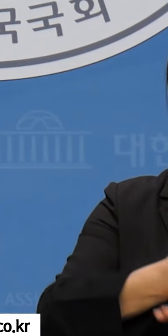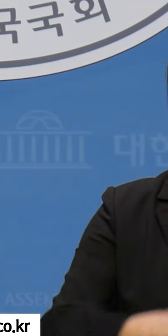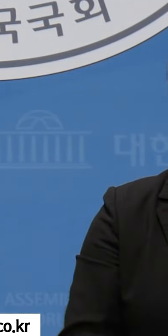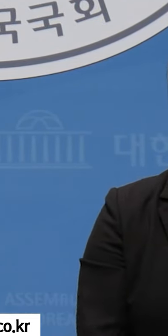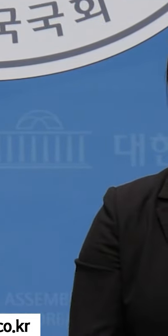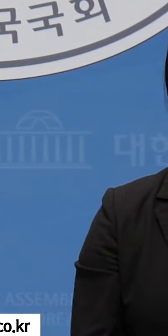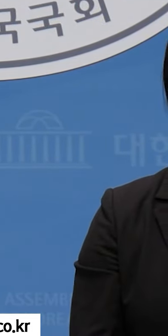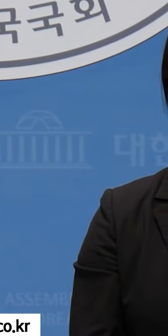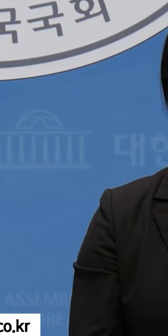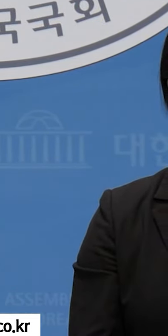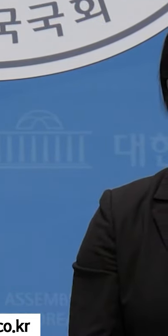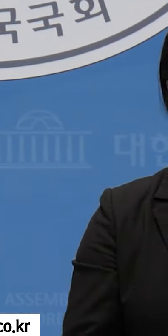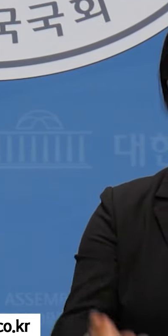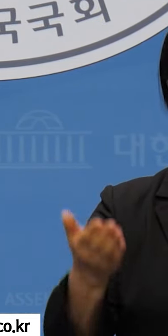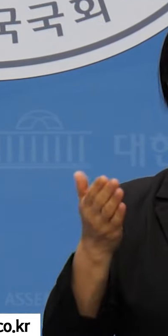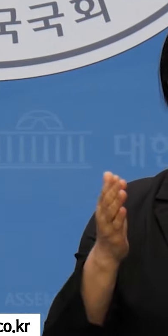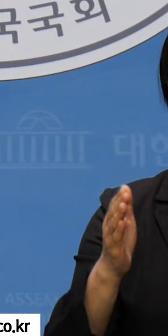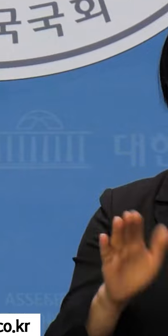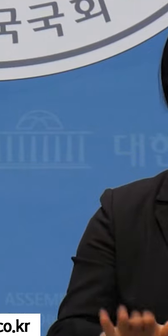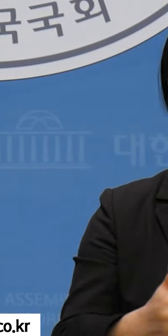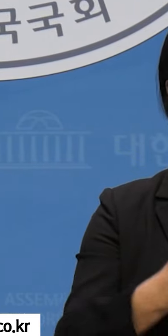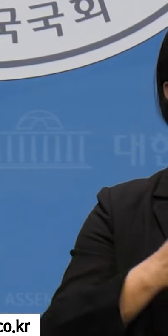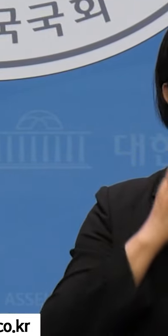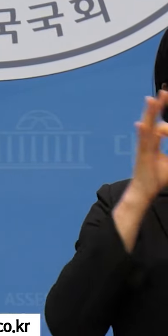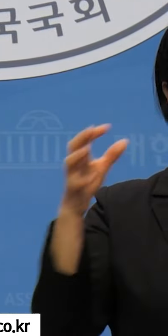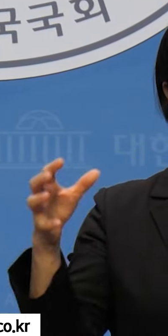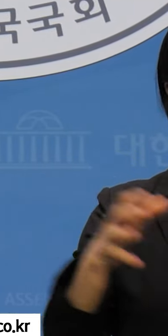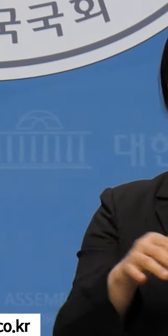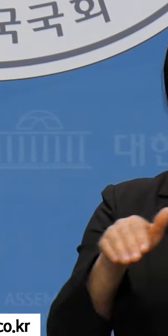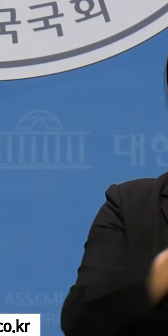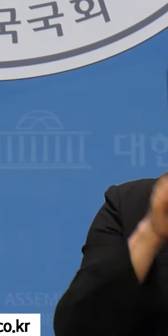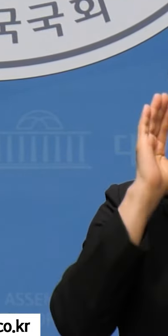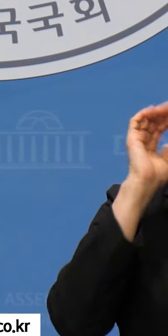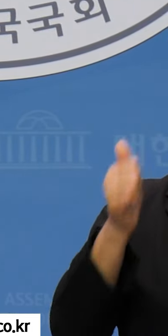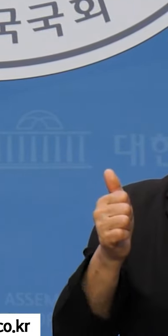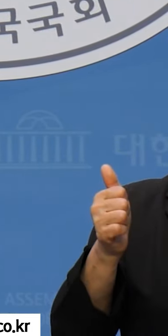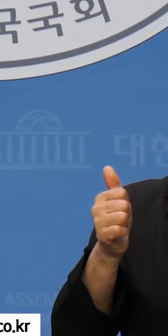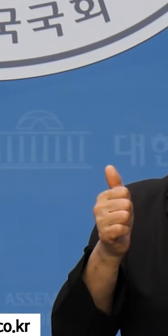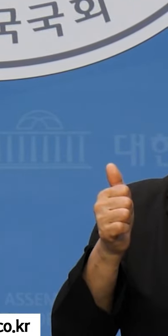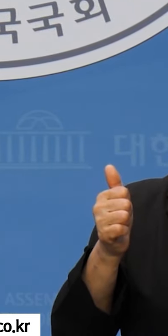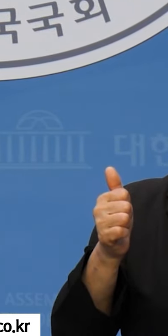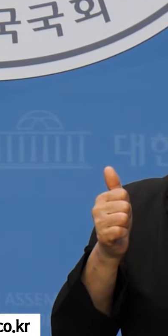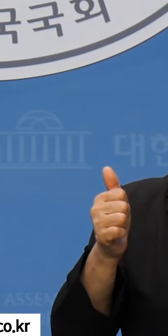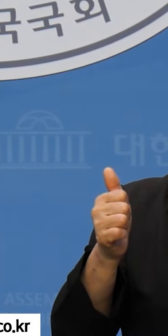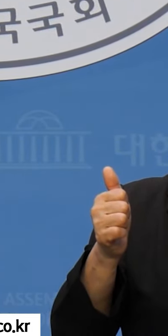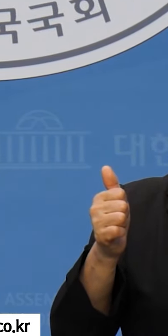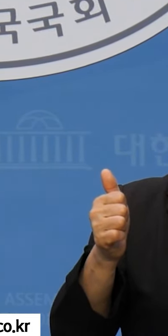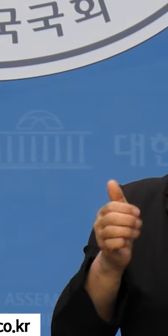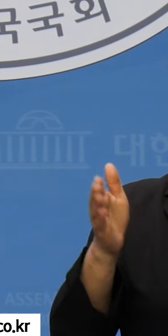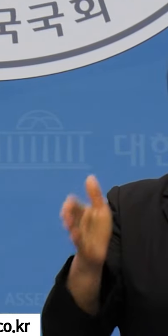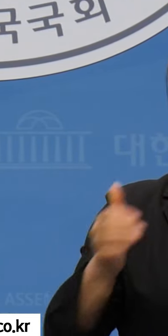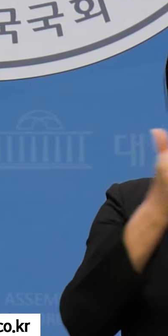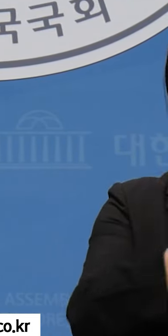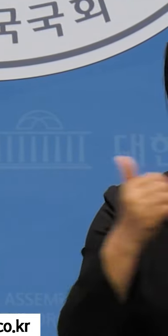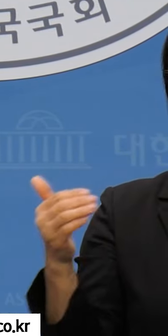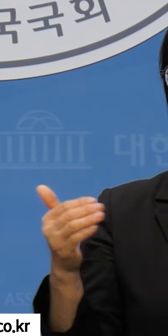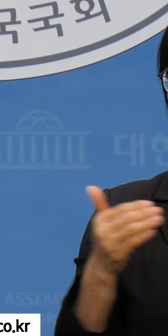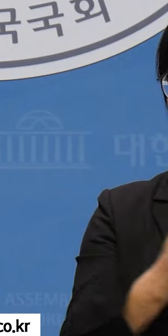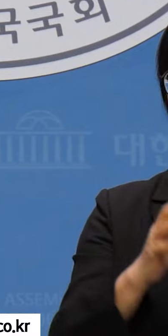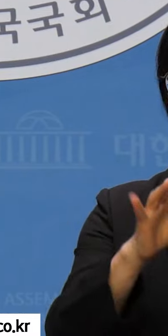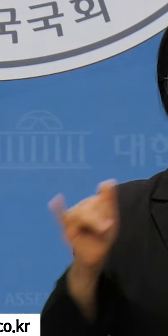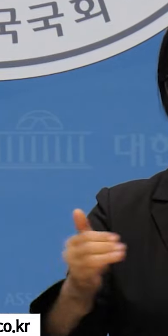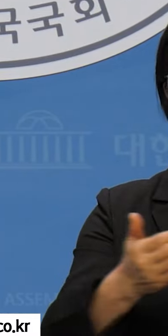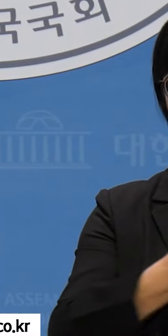자부합니다. 그런 노력들이 모여 문재인 대통령께서 임기 마지막까지